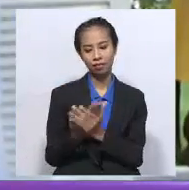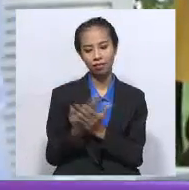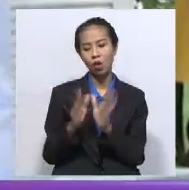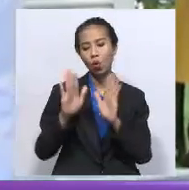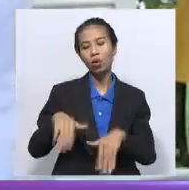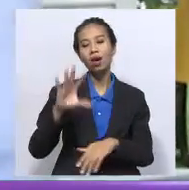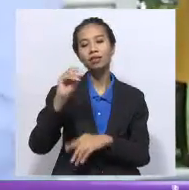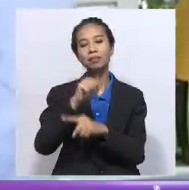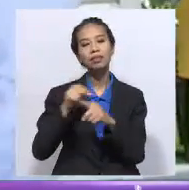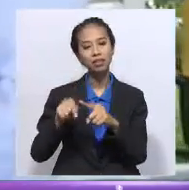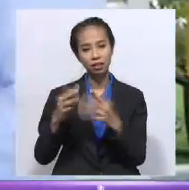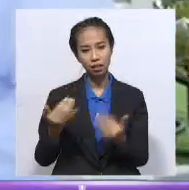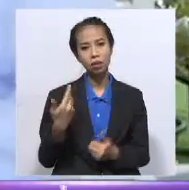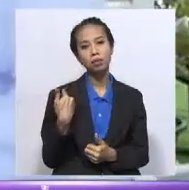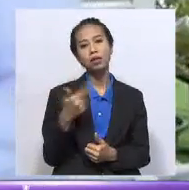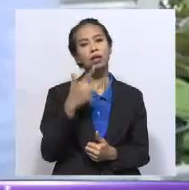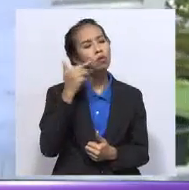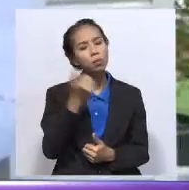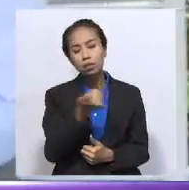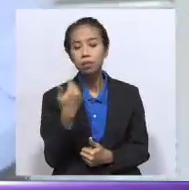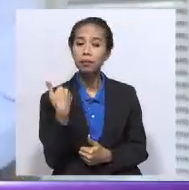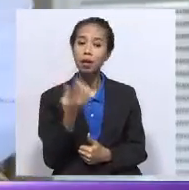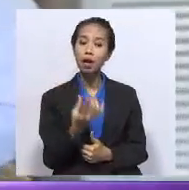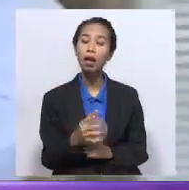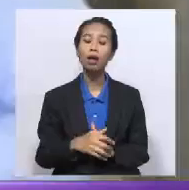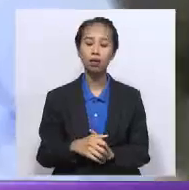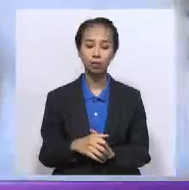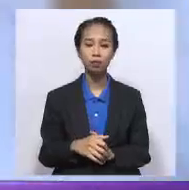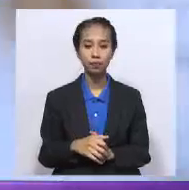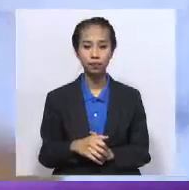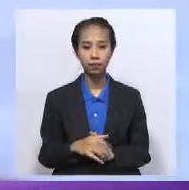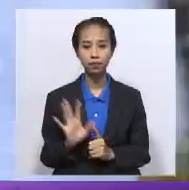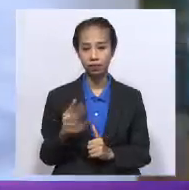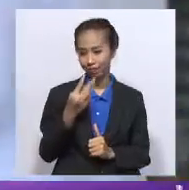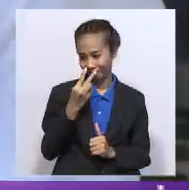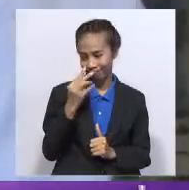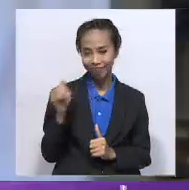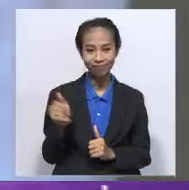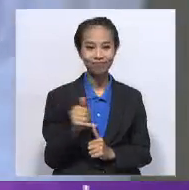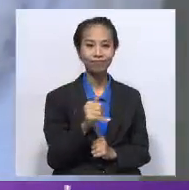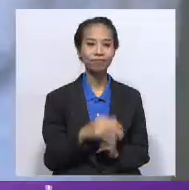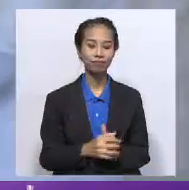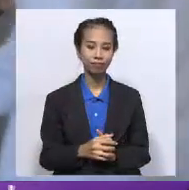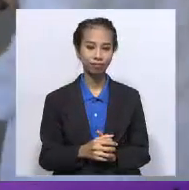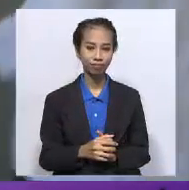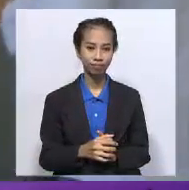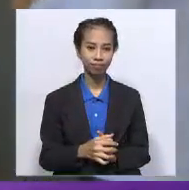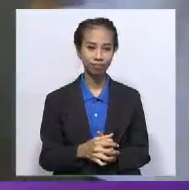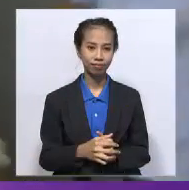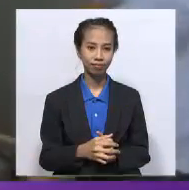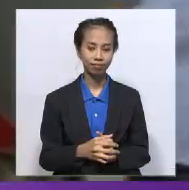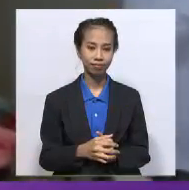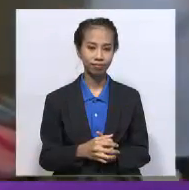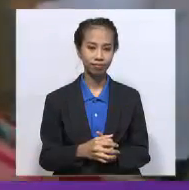ฮะนอกจากทองม้วนแล้วยังมีผลิตภัณฑ์อะไรที่น่าสนใจบ้างฮะ จะเป็นทางด้านนั้นเลยค่ะ ตามมาเลยครับคุณผู้ชมฮะ โอท็อปนะคะของ King Power